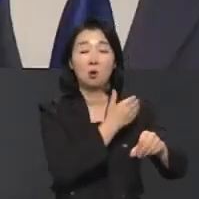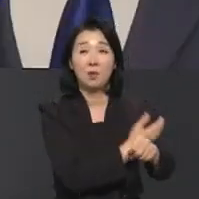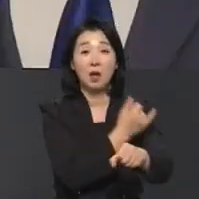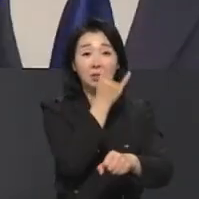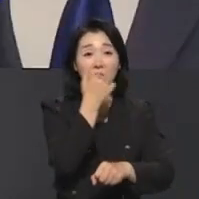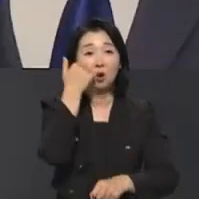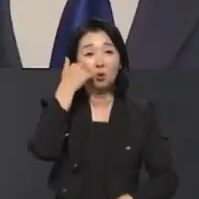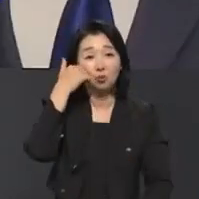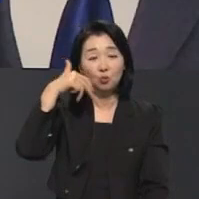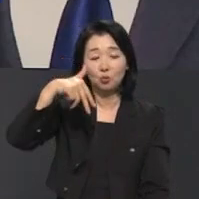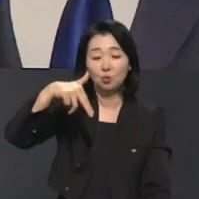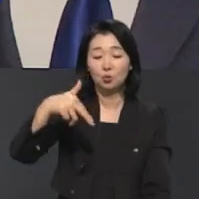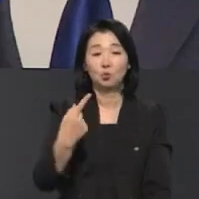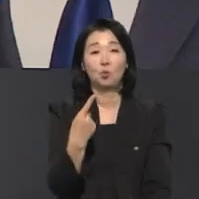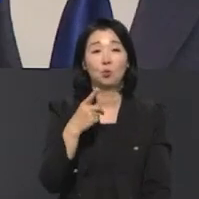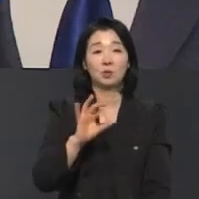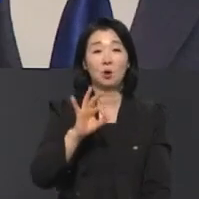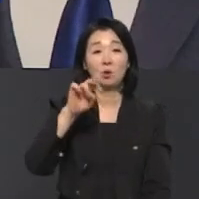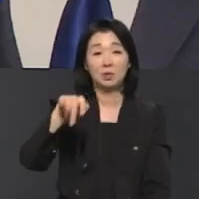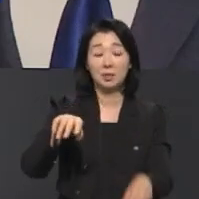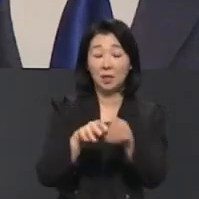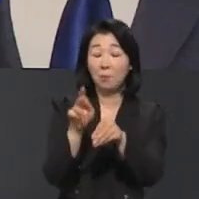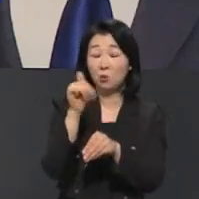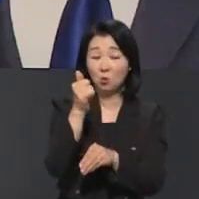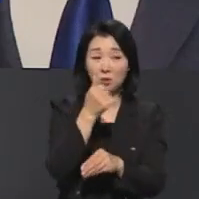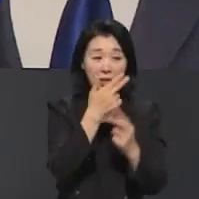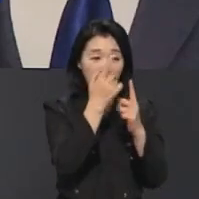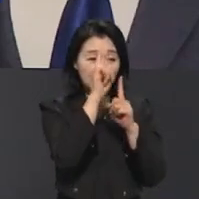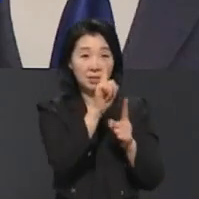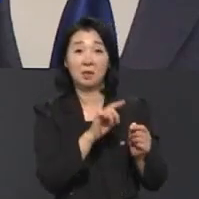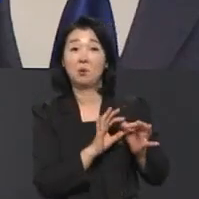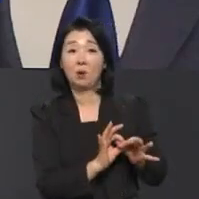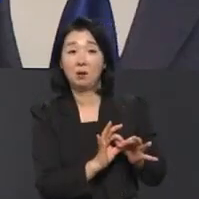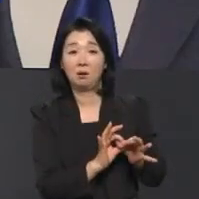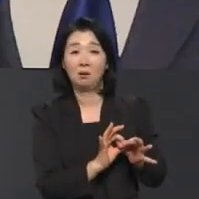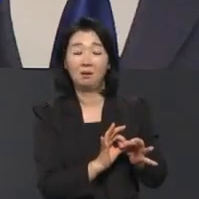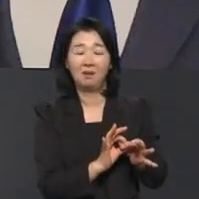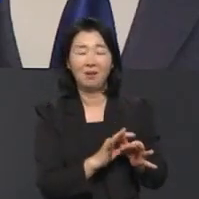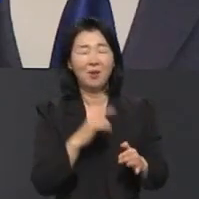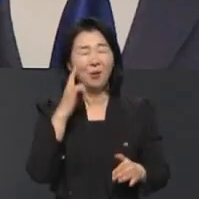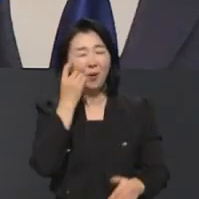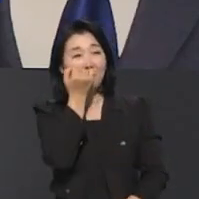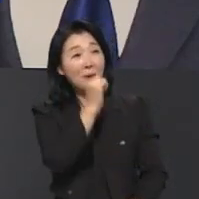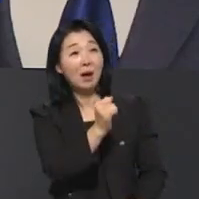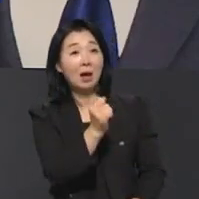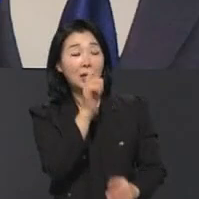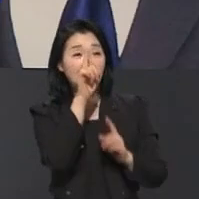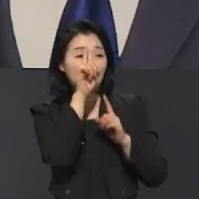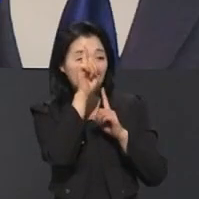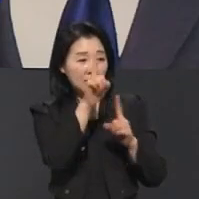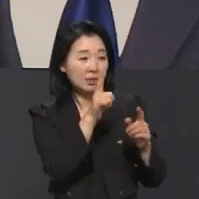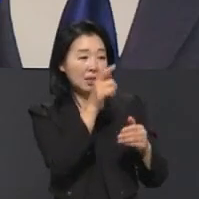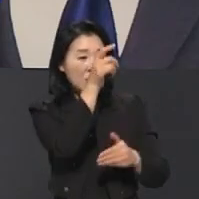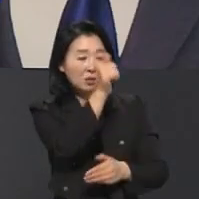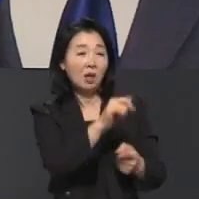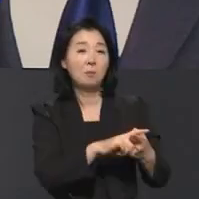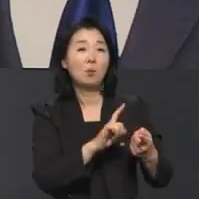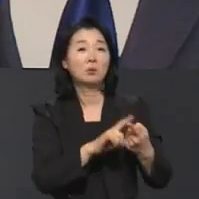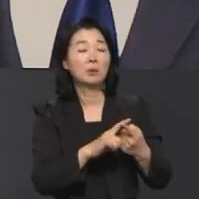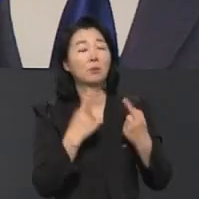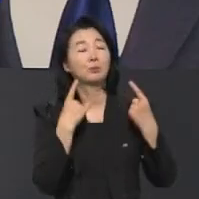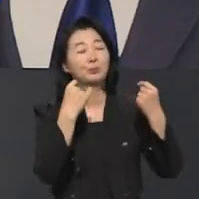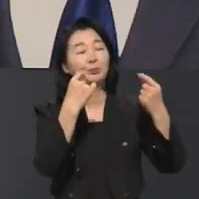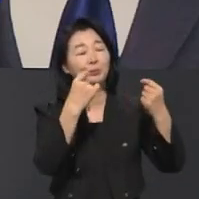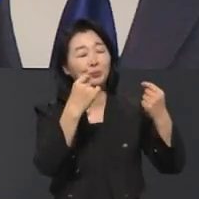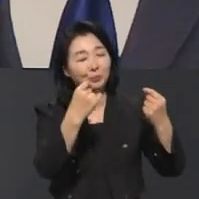있는 조정식 사무총장도 친명계로 분류되죠. 결국 당 안팎에서 예상했던 대로 이재명 대표직 유지 수순에